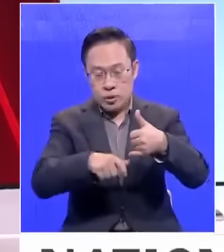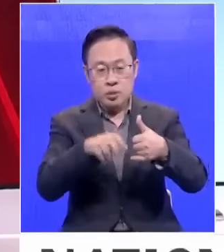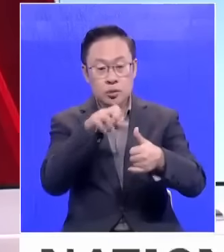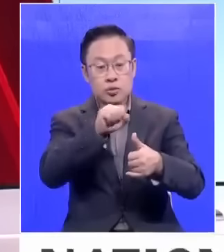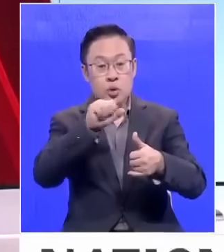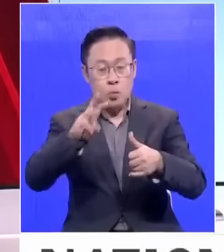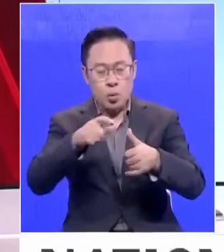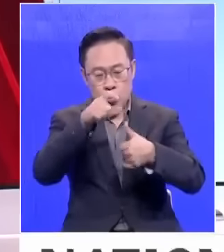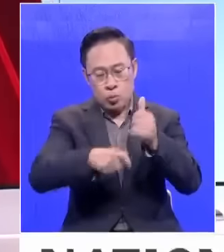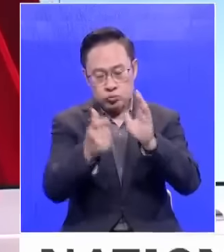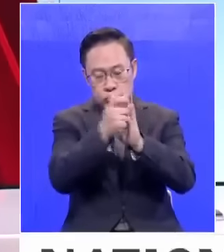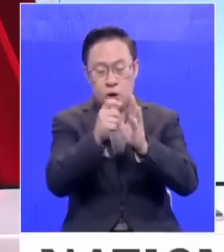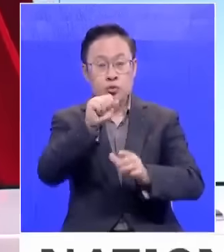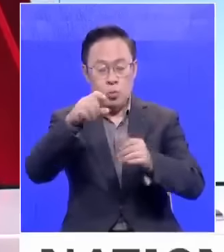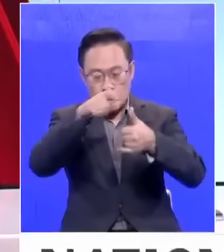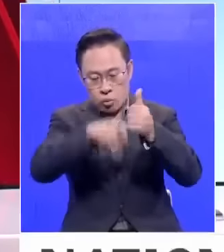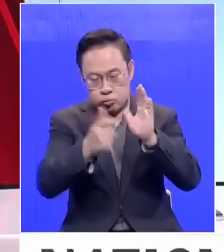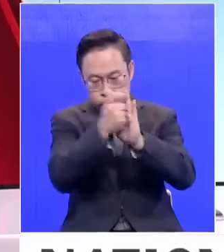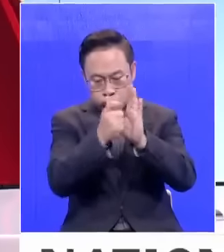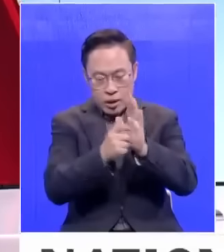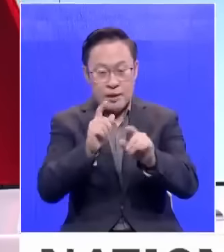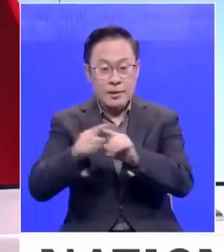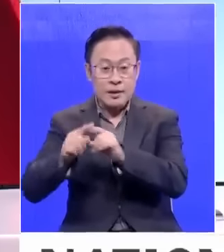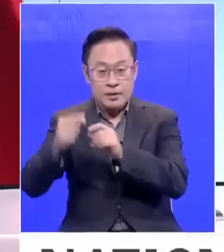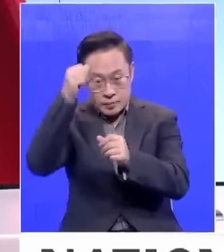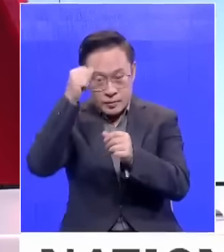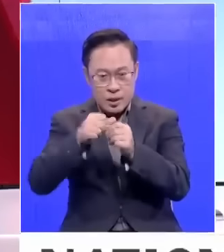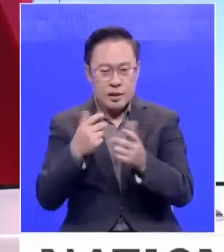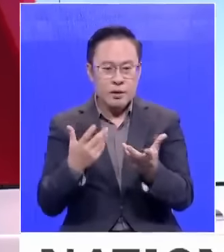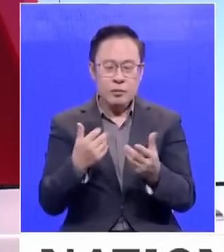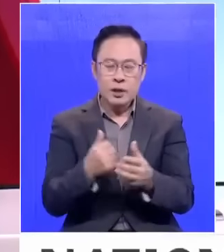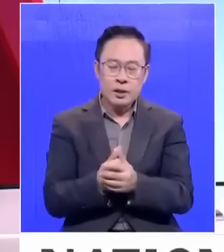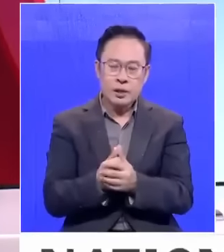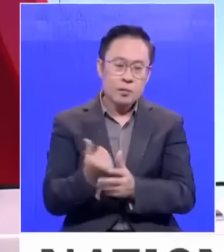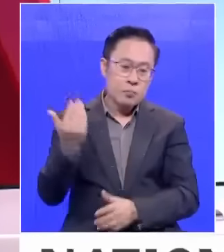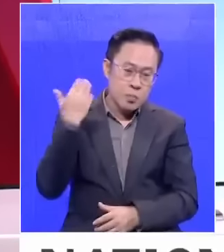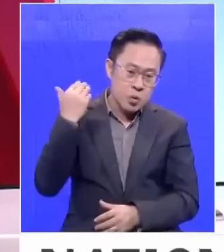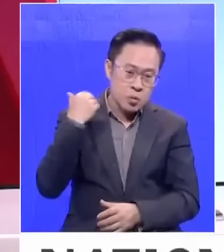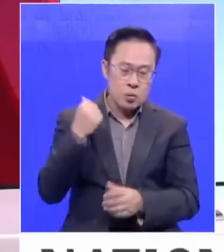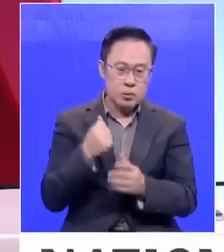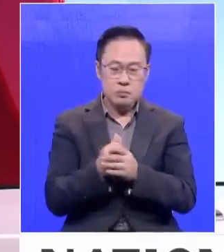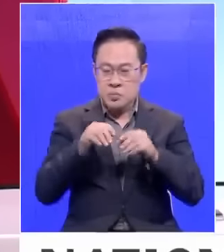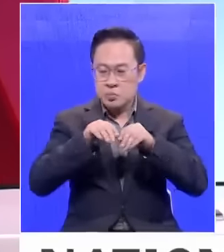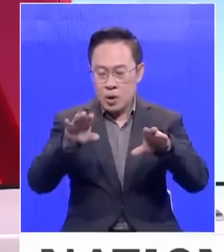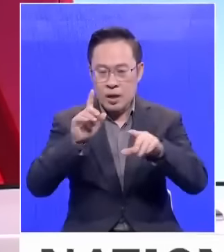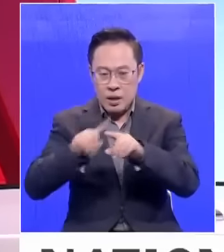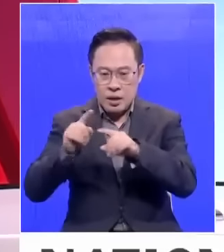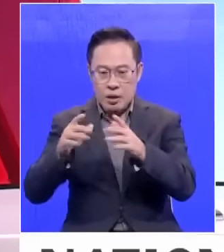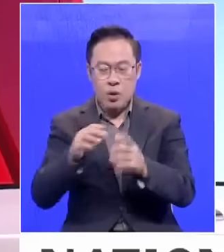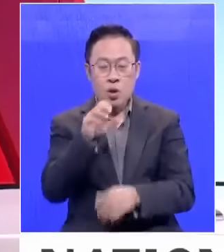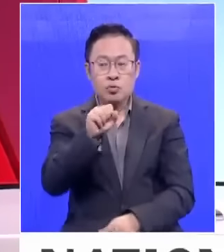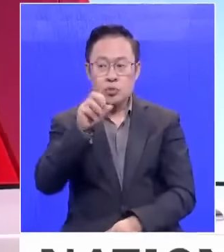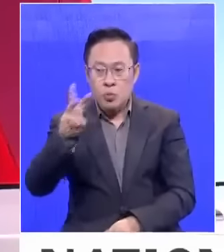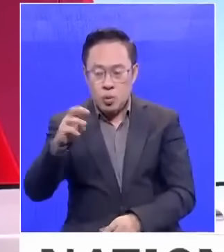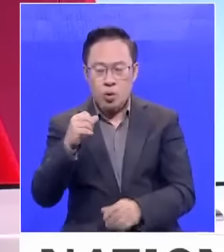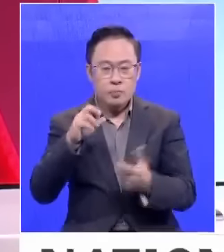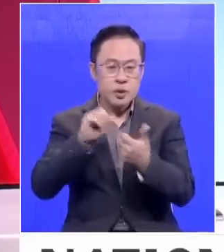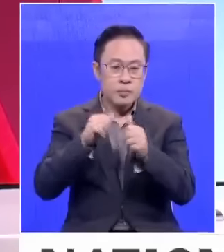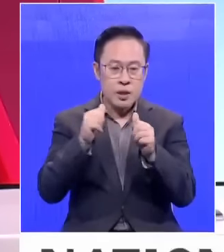วก็ก่อนหน้านี้มีการเอามาเปิดเผยในโลกโซเชียลว่าเคยที่จะมีอยู่ในขั้นตอนของการขอ